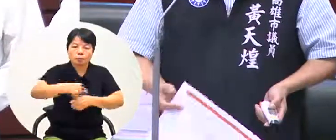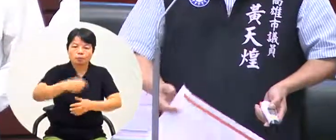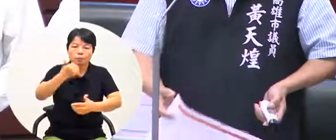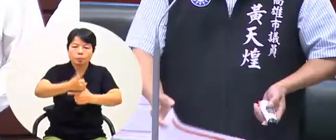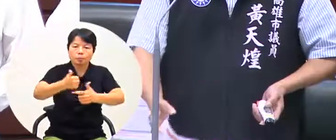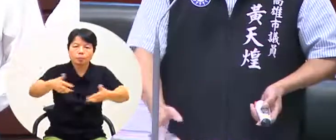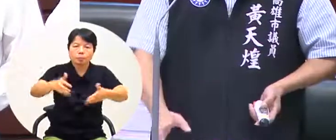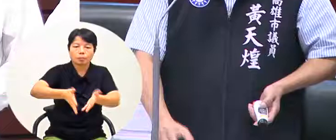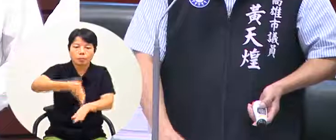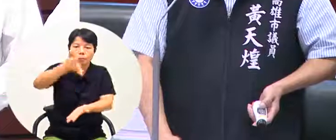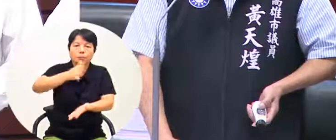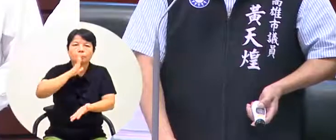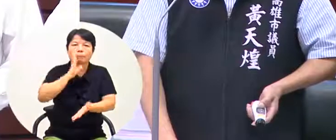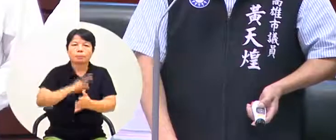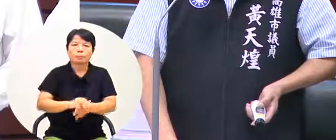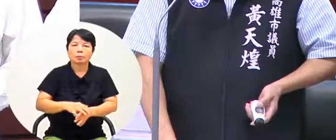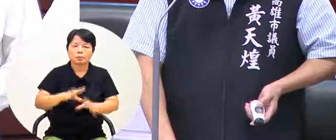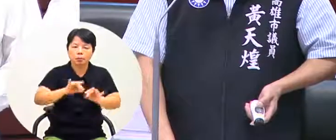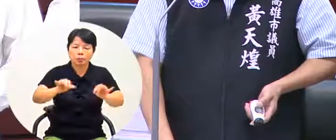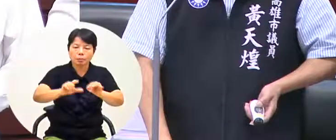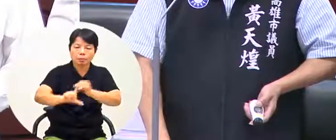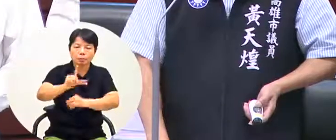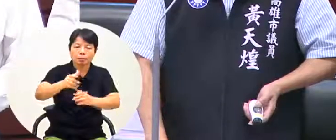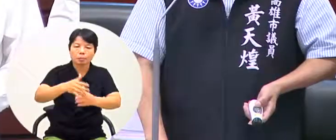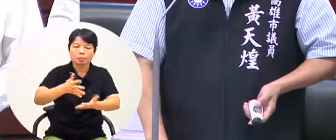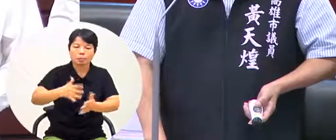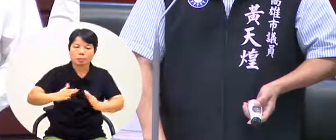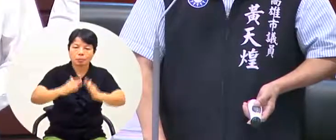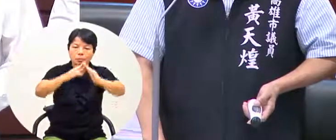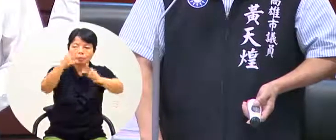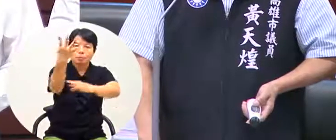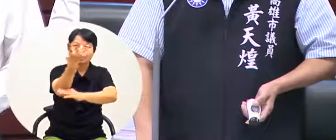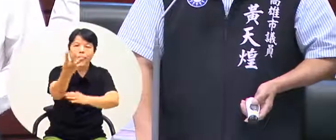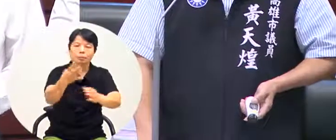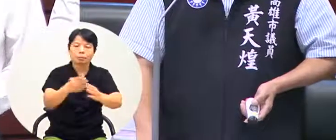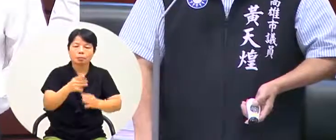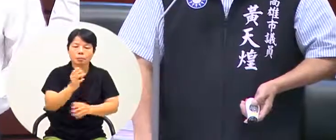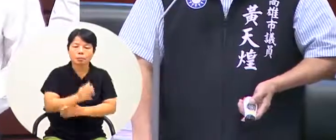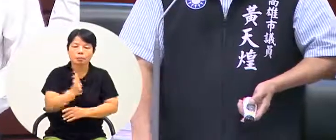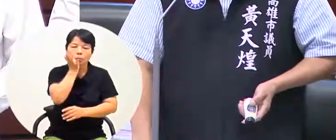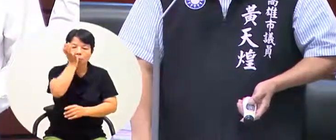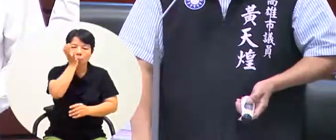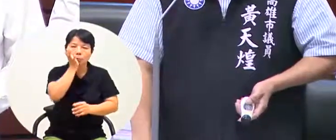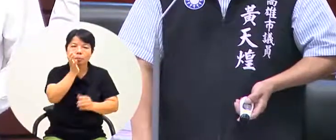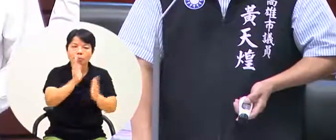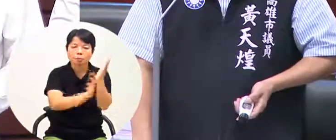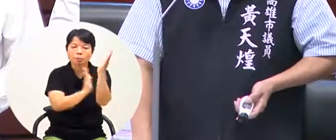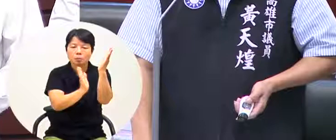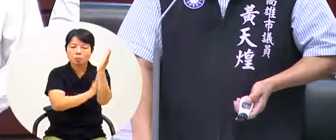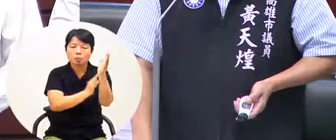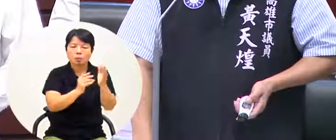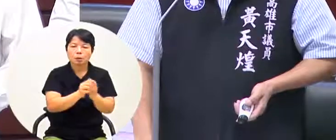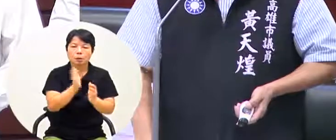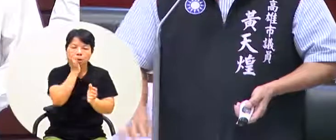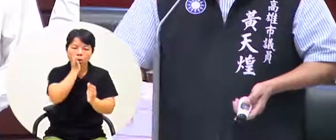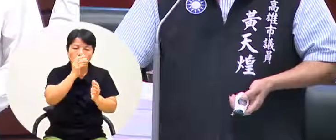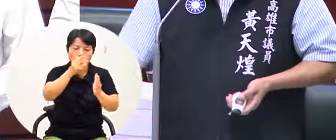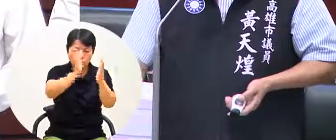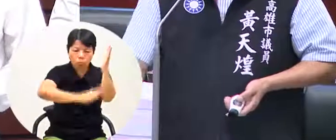以只是做着石头层吼，无所谓防水的问题啦吼。但迄个防水即卖是做伫对呢，做